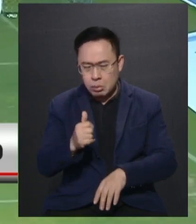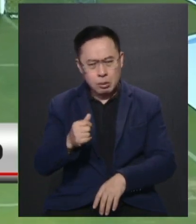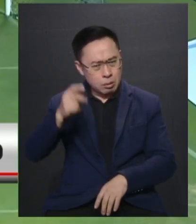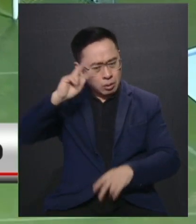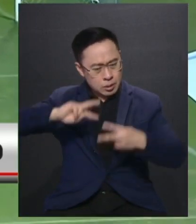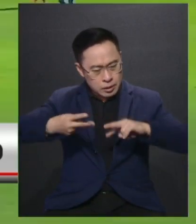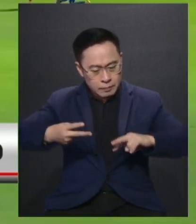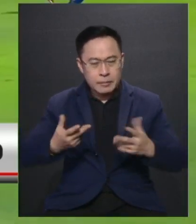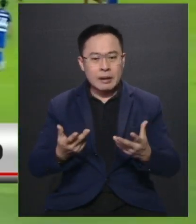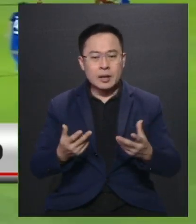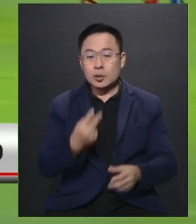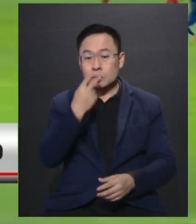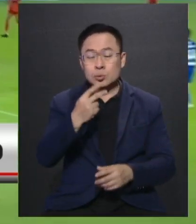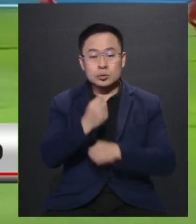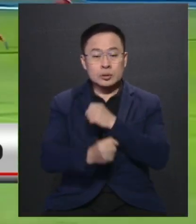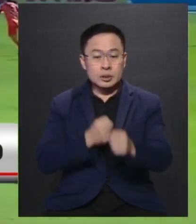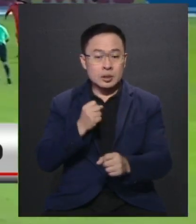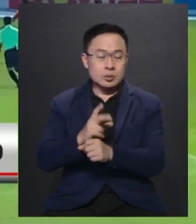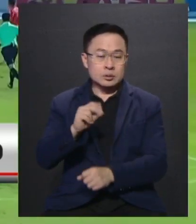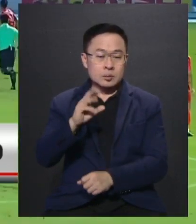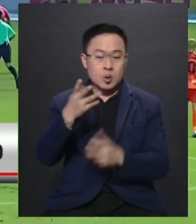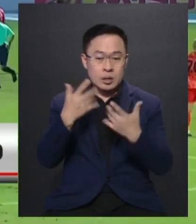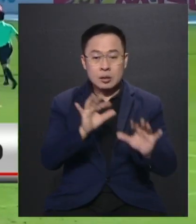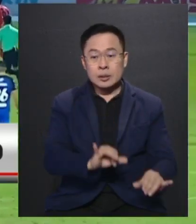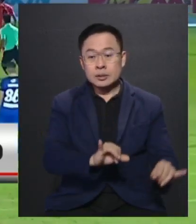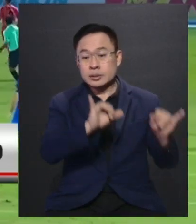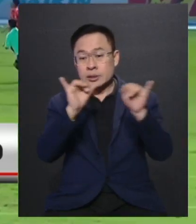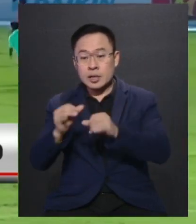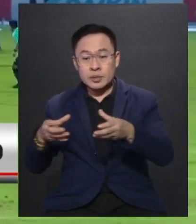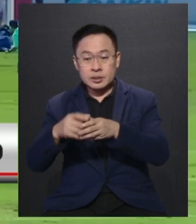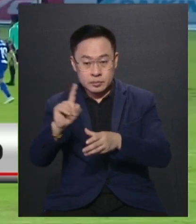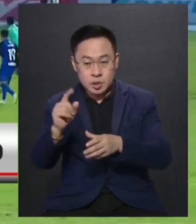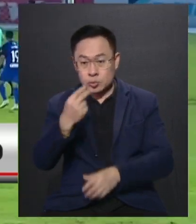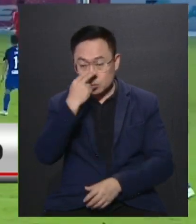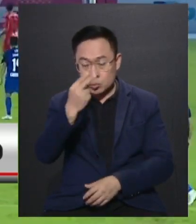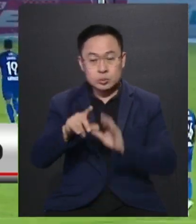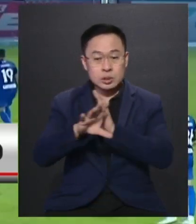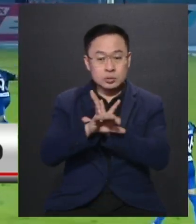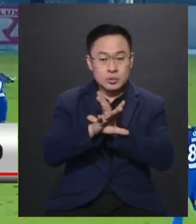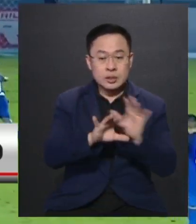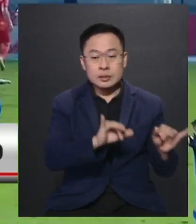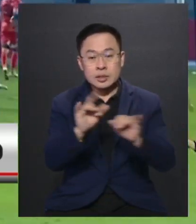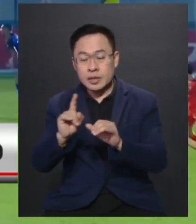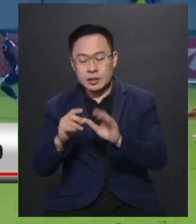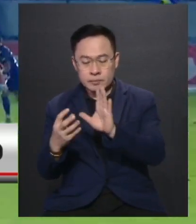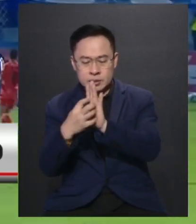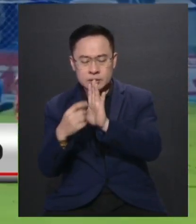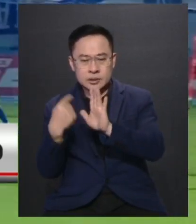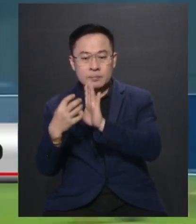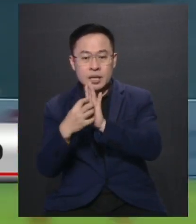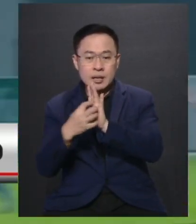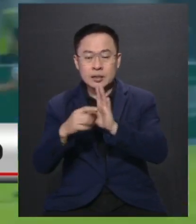เพราะฉะนั้นต้องรอติดตามนะฮะว่าหลังจากนี้เนี่ยสุกัญญาจะย้ายไปไหนมีข่าวกับหลายทีมเลยแต่ส่วนมากจะอยู่แถวๆภาคกลาง